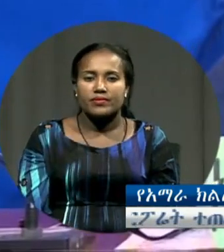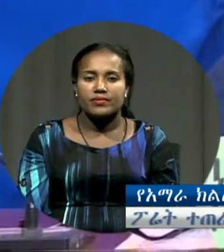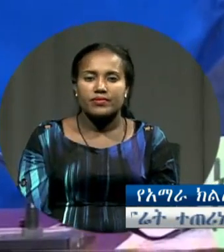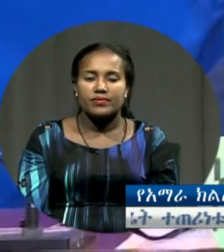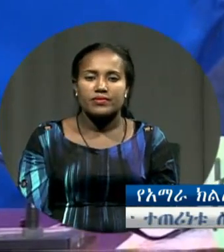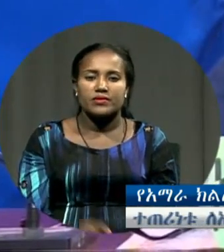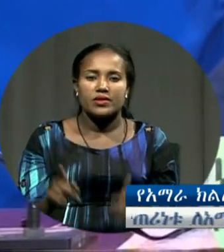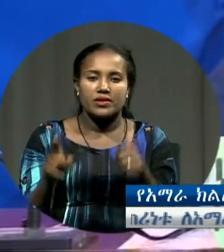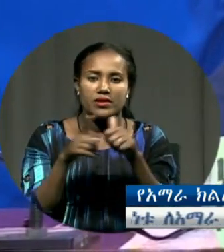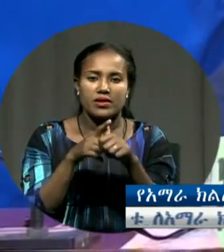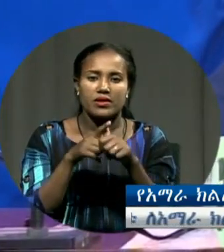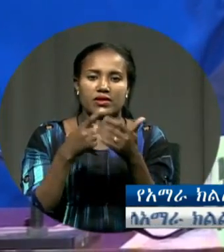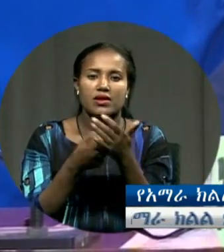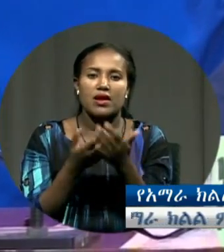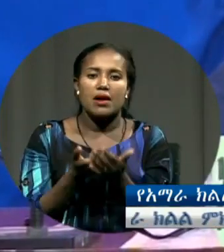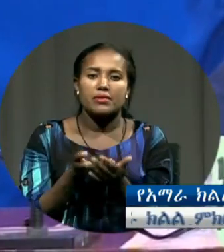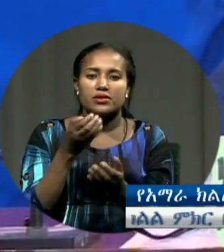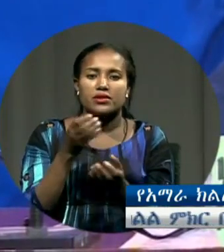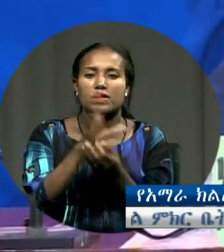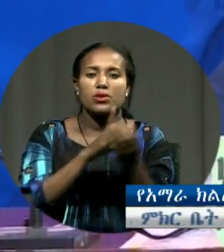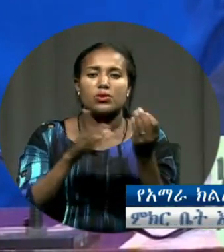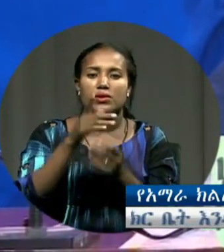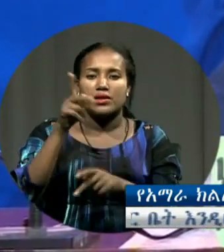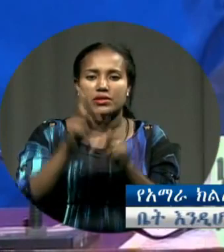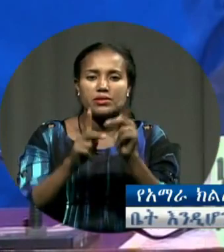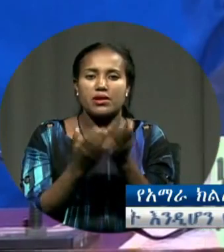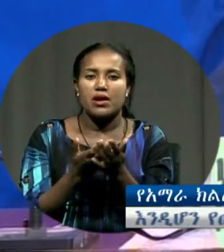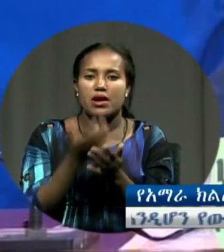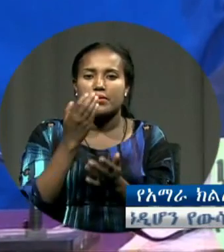አንደኛ ይህ ሀብት የክልሉ ሕዝብ ሀብት ነው።